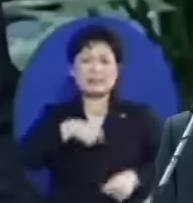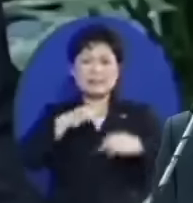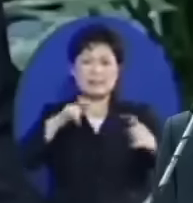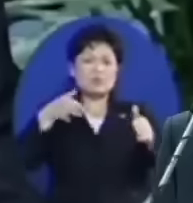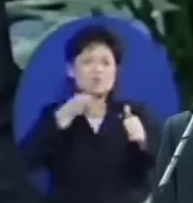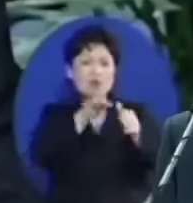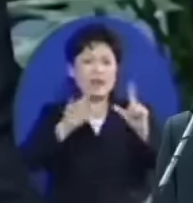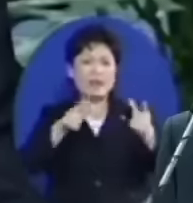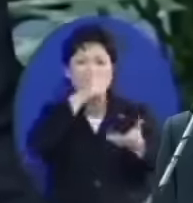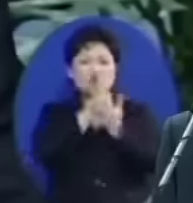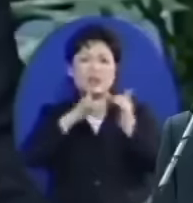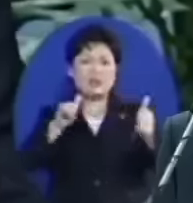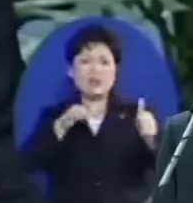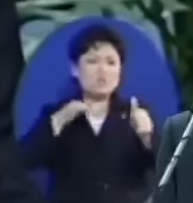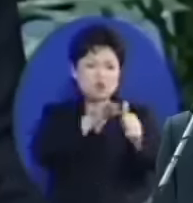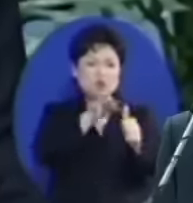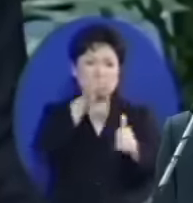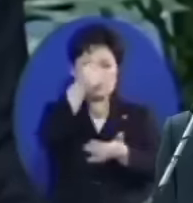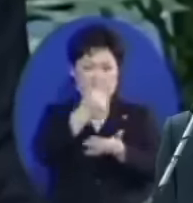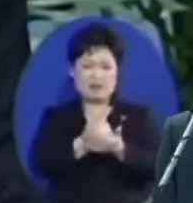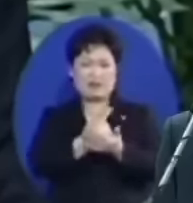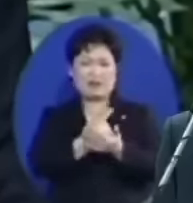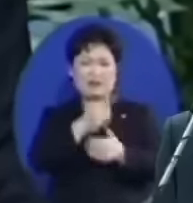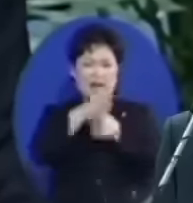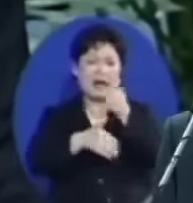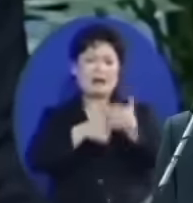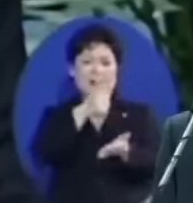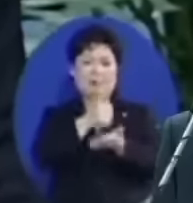온 것이 아니라 죄인을 부르러 오셨다. 하나님은